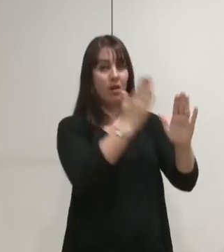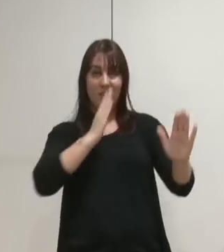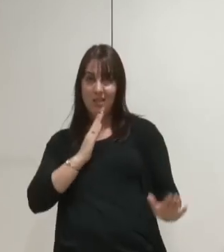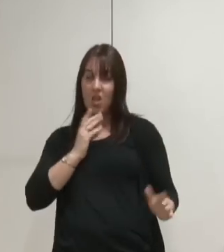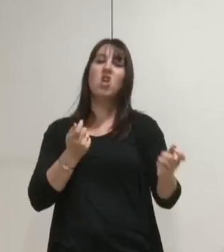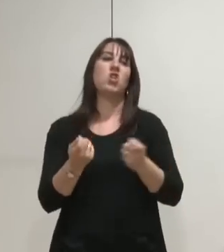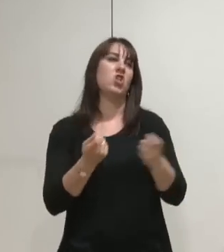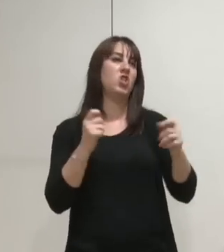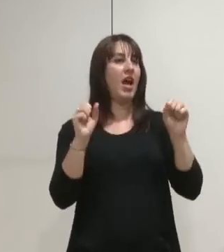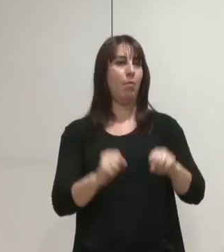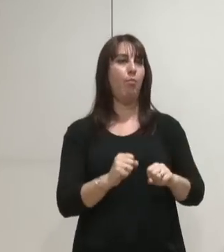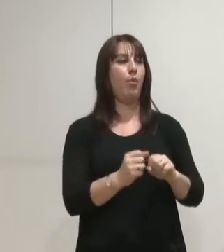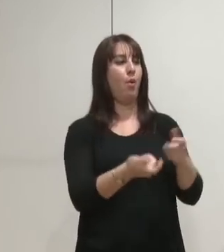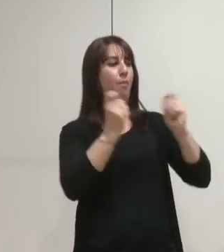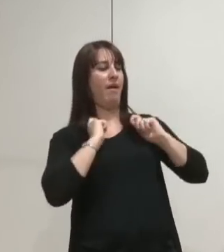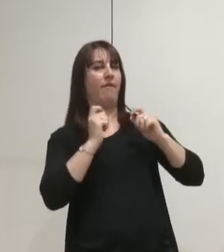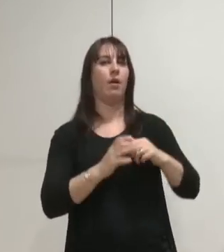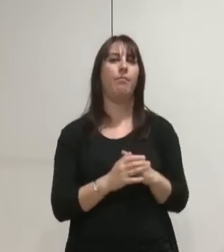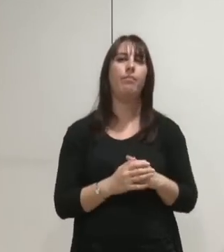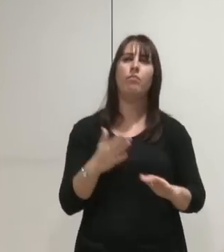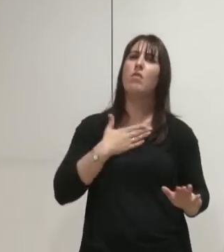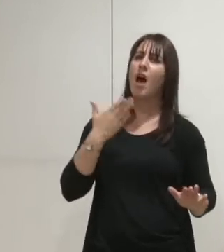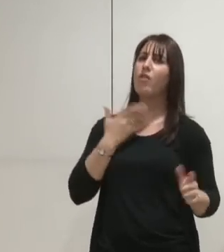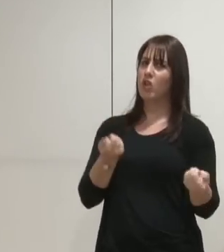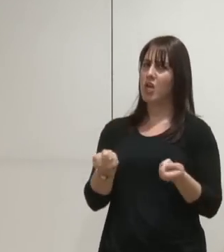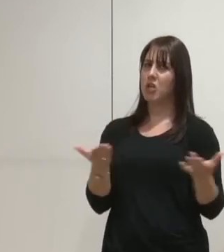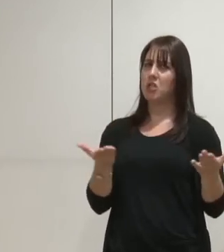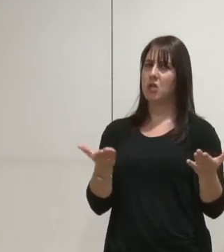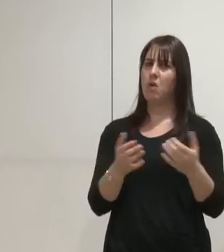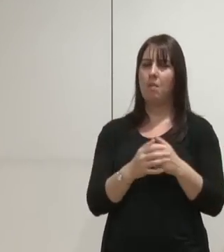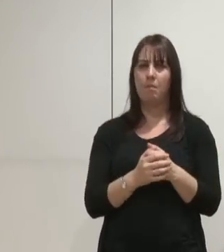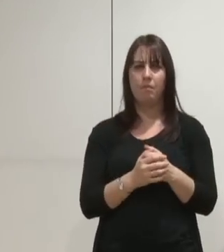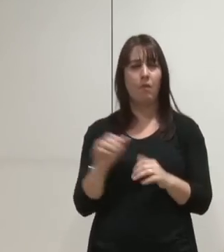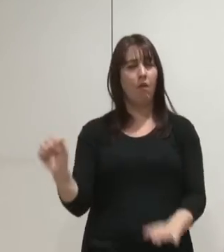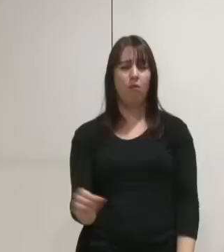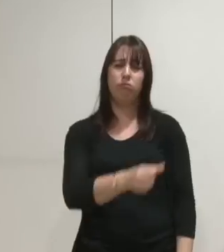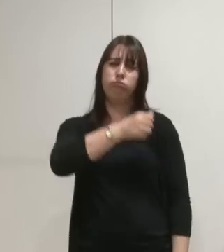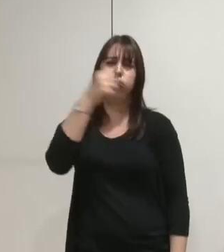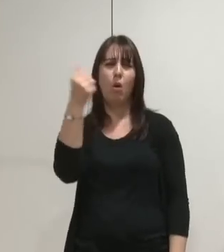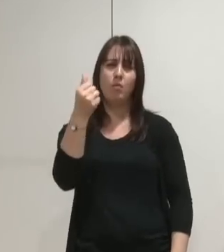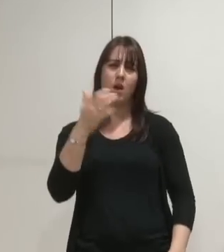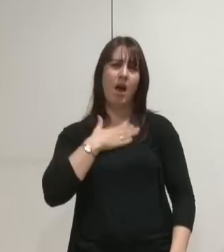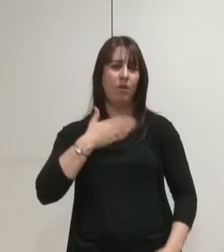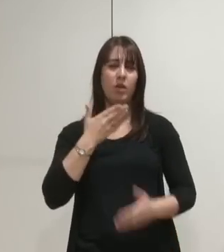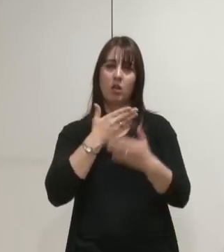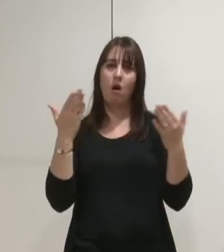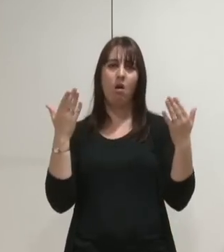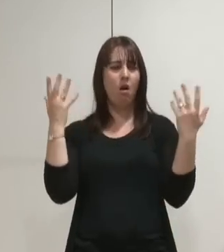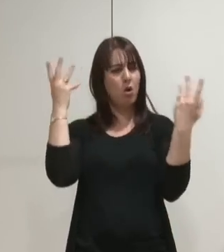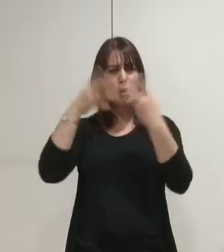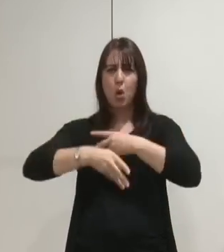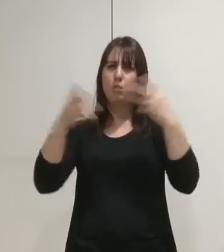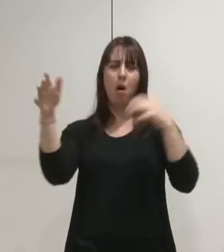de l'éclairage les avantages de cette régie l'avantage principal permettre une complète transparence de